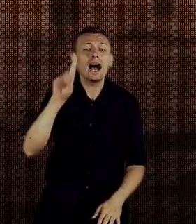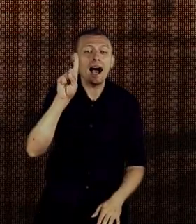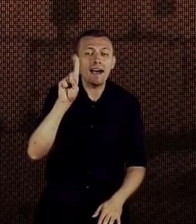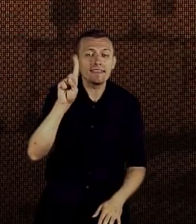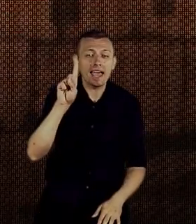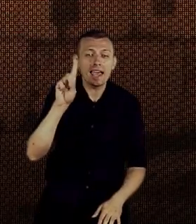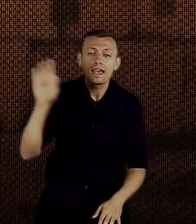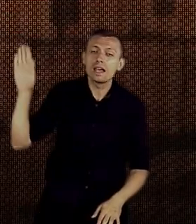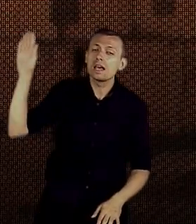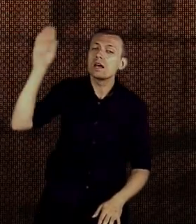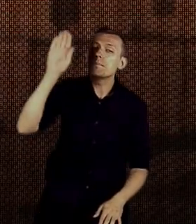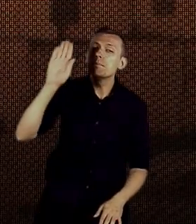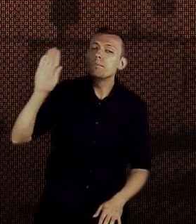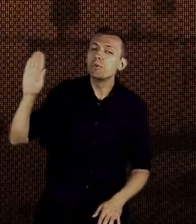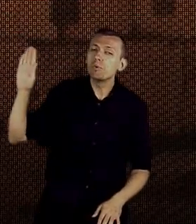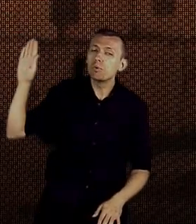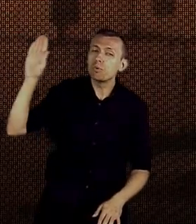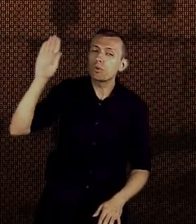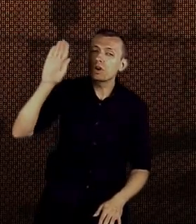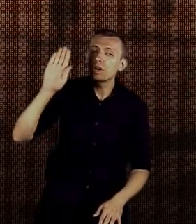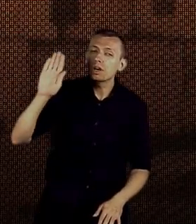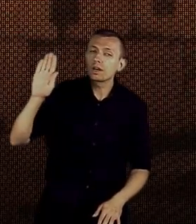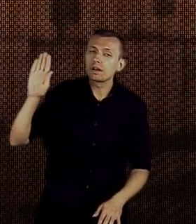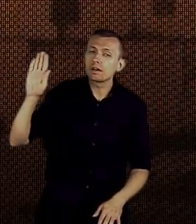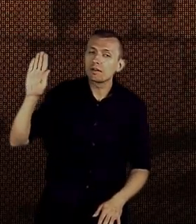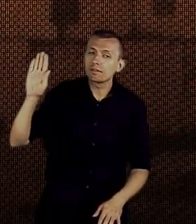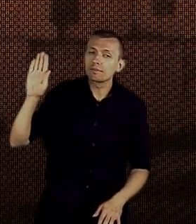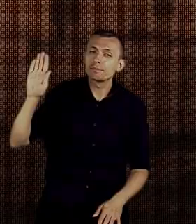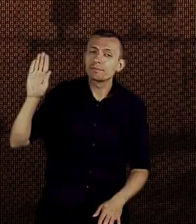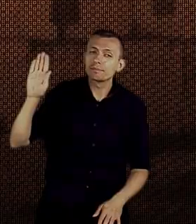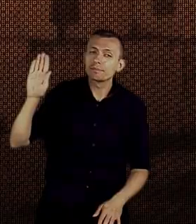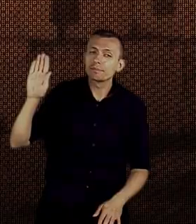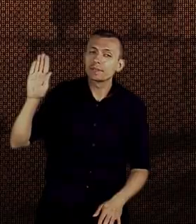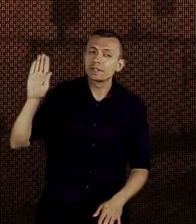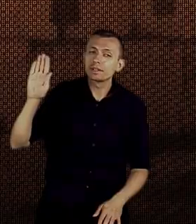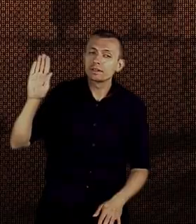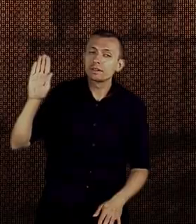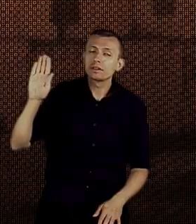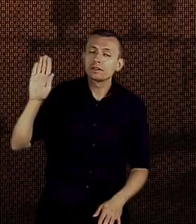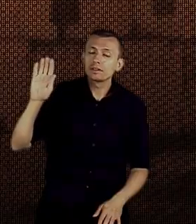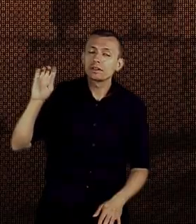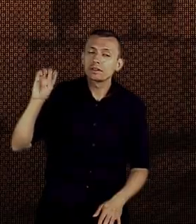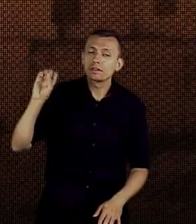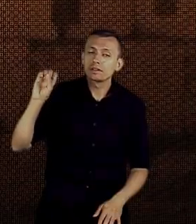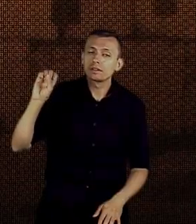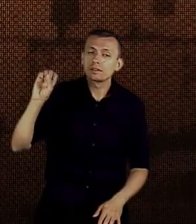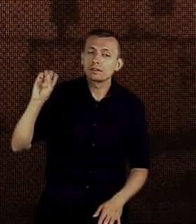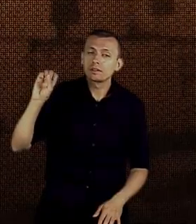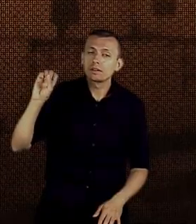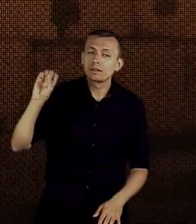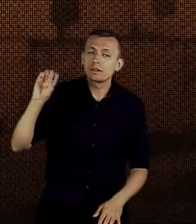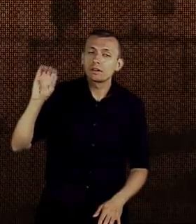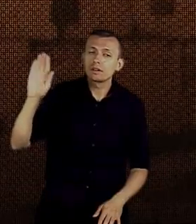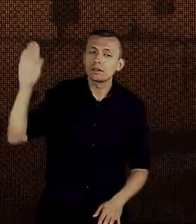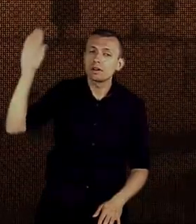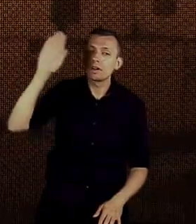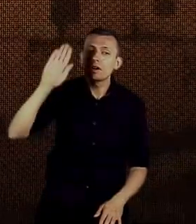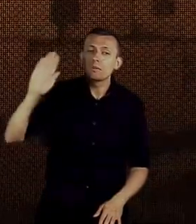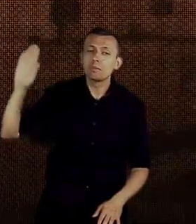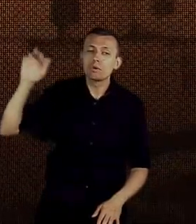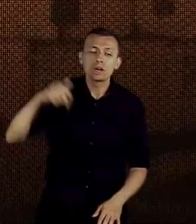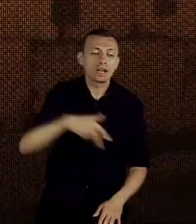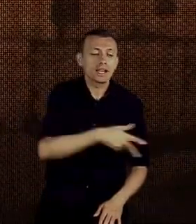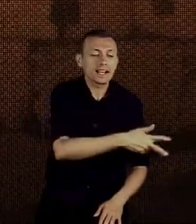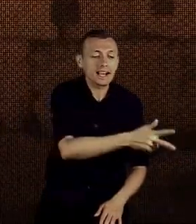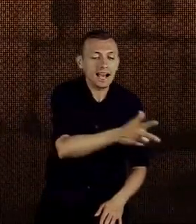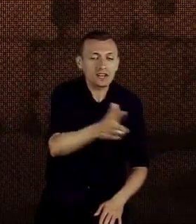każdego z nas, jak tu jesteśmy, każdego z nas, kto nas dzisiaj słucha, nas wszystkich, Bóg prowadzi nas do takiego